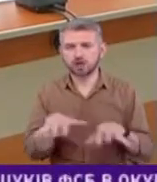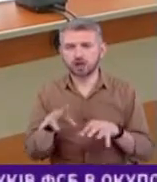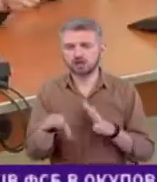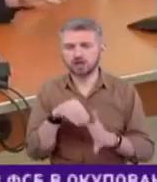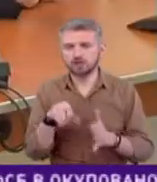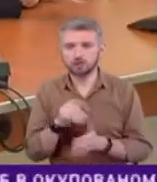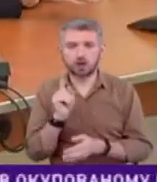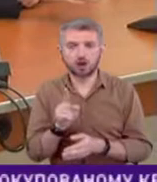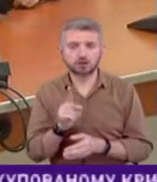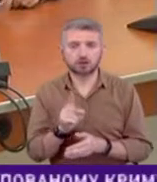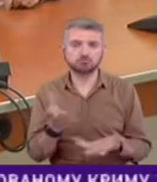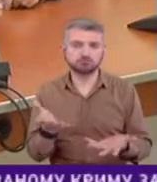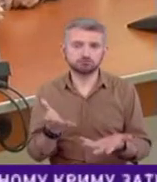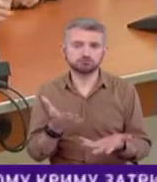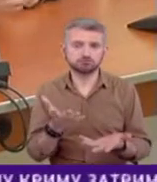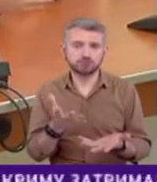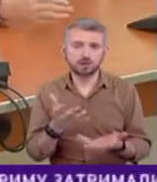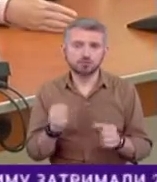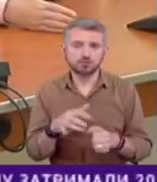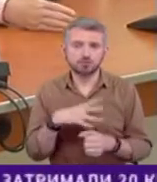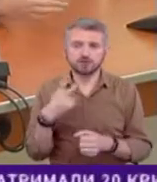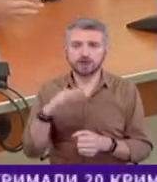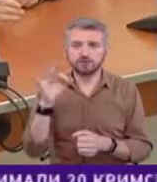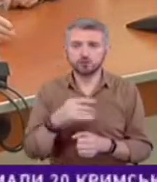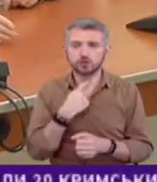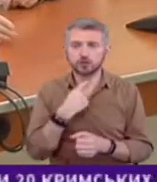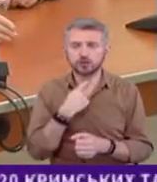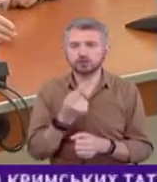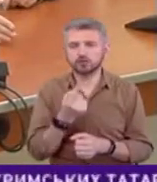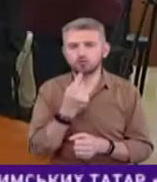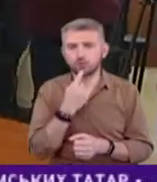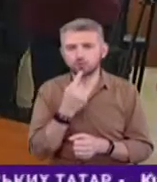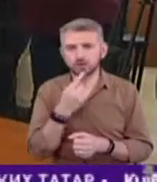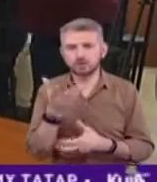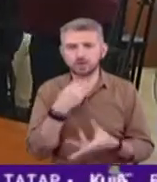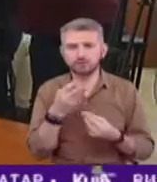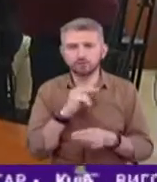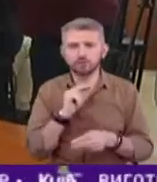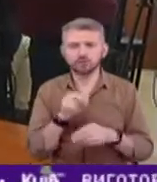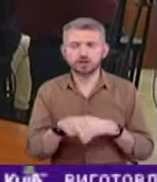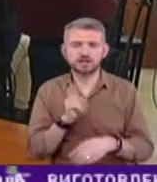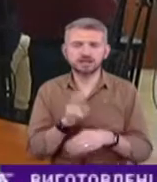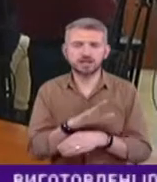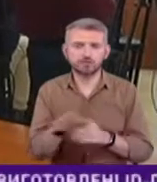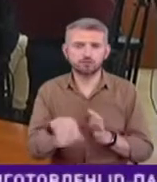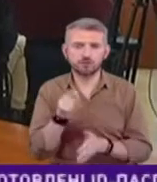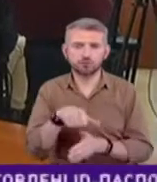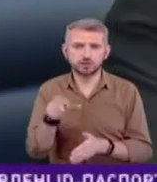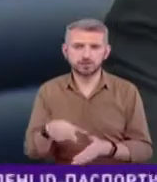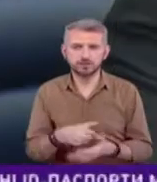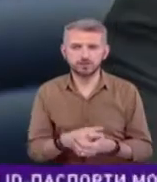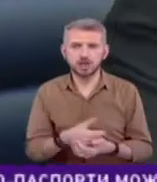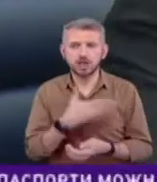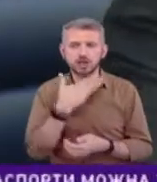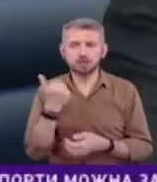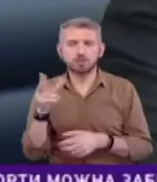виборах, однак не виключають, що 20% голосів спробують сфальсифікувати через неявку виборців.